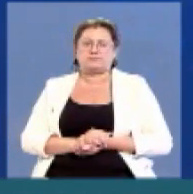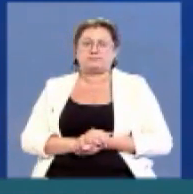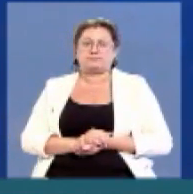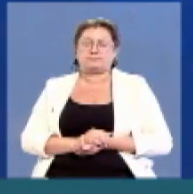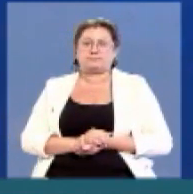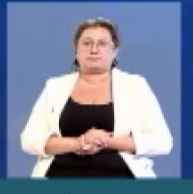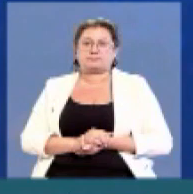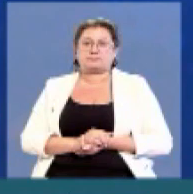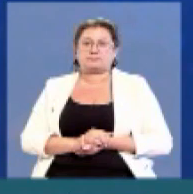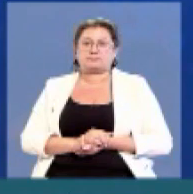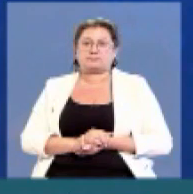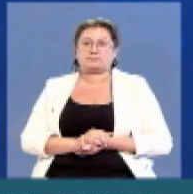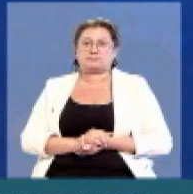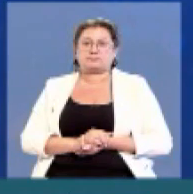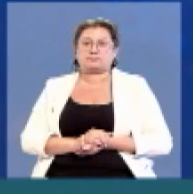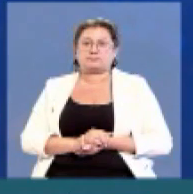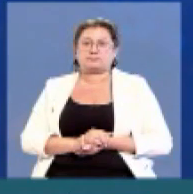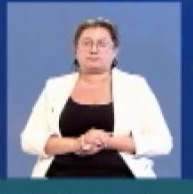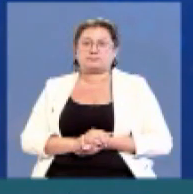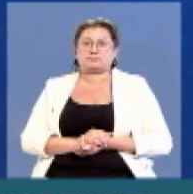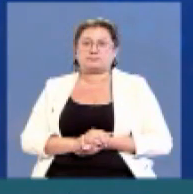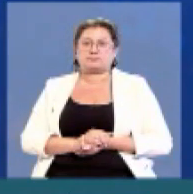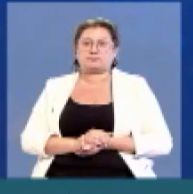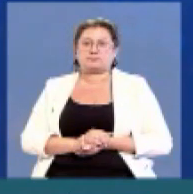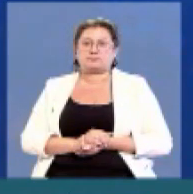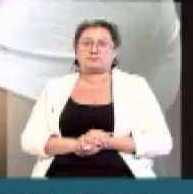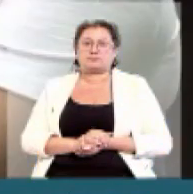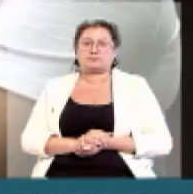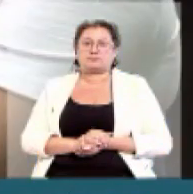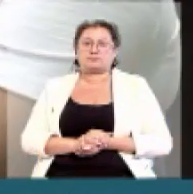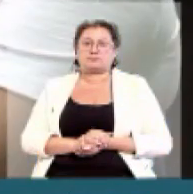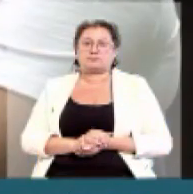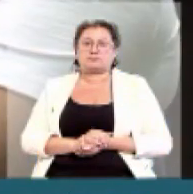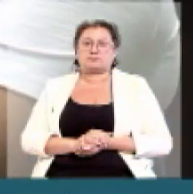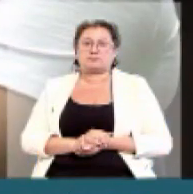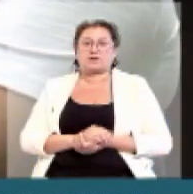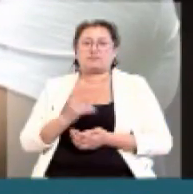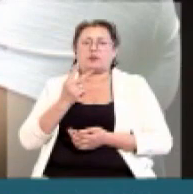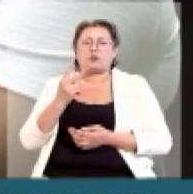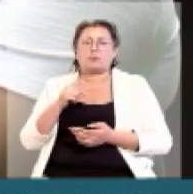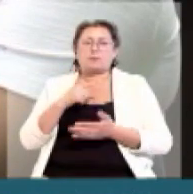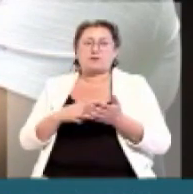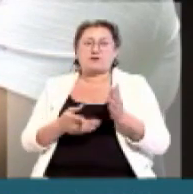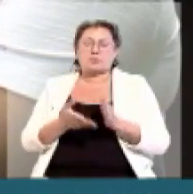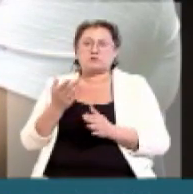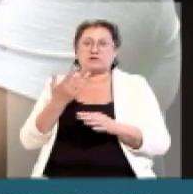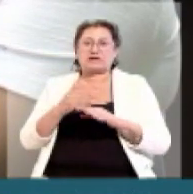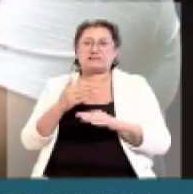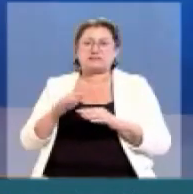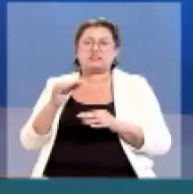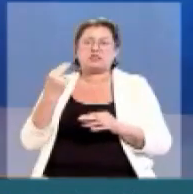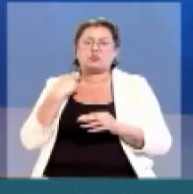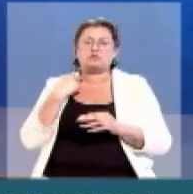қаңтарындағы қаулысында көрсетілген шешім өзгеріссіз қалды. Екінші қозғалған мәселе медициналық ұйымдардың кредиторлық